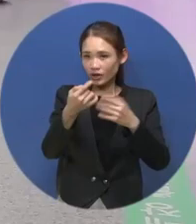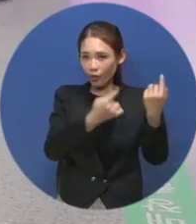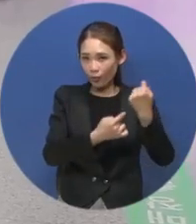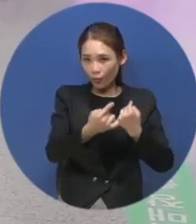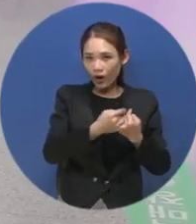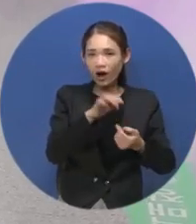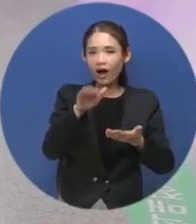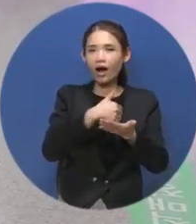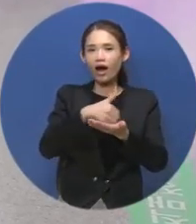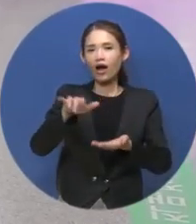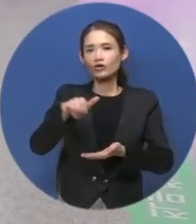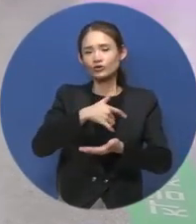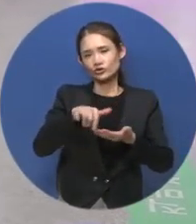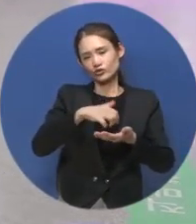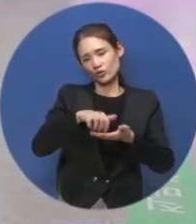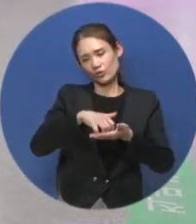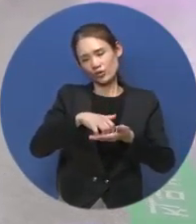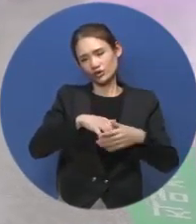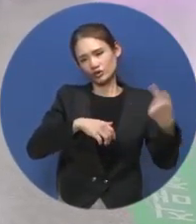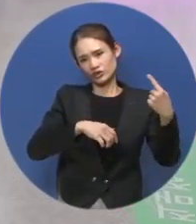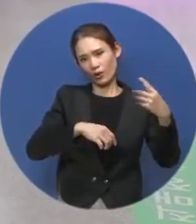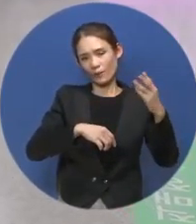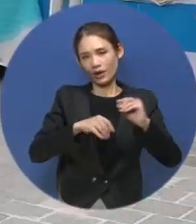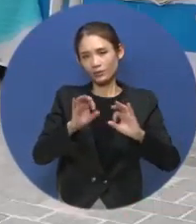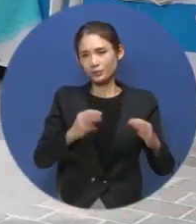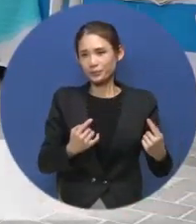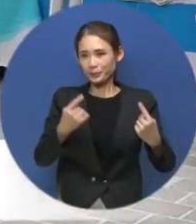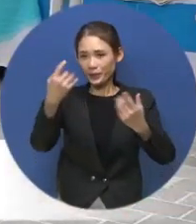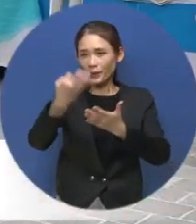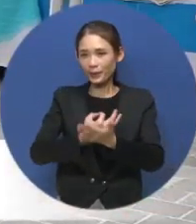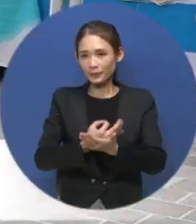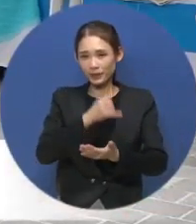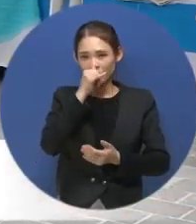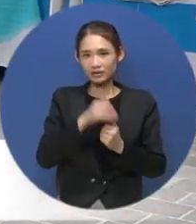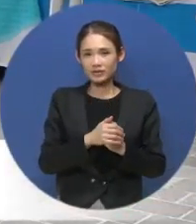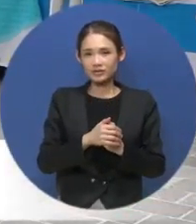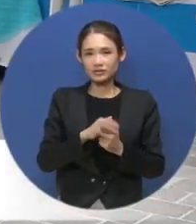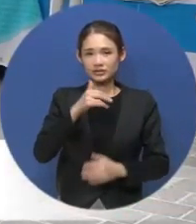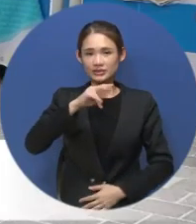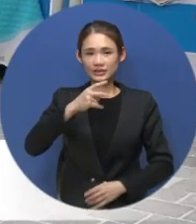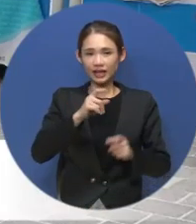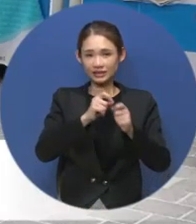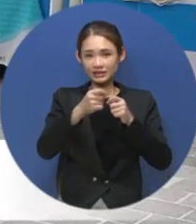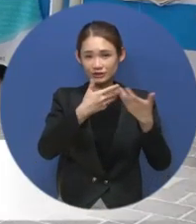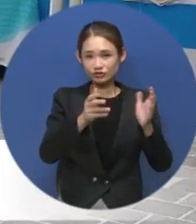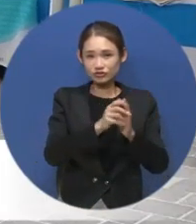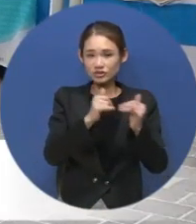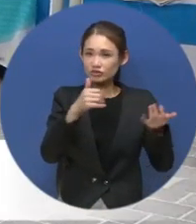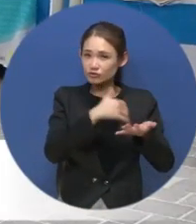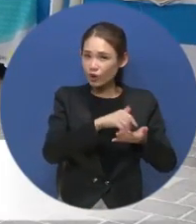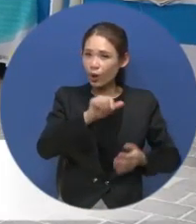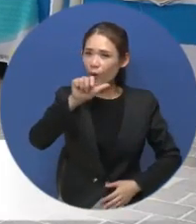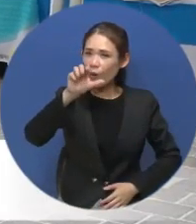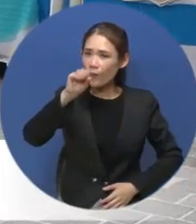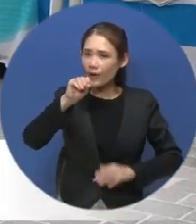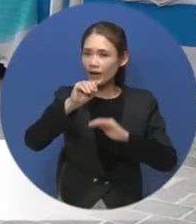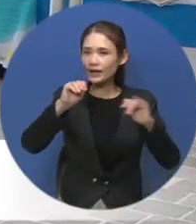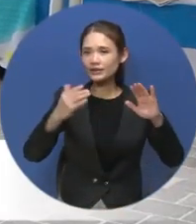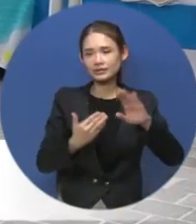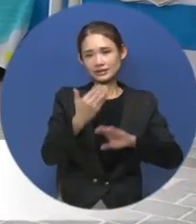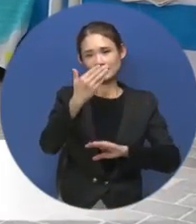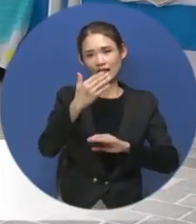신대점은 지난 4일 임시 개장해 출하 농산물 수급 조절 등 시범 운영에 나서 개장 전 10일 동안